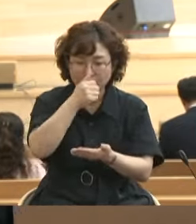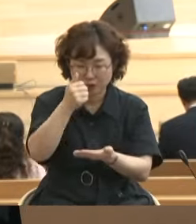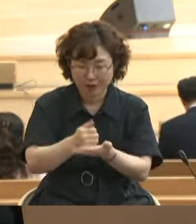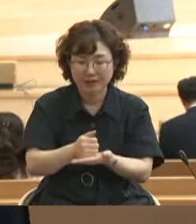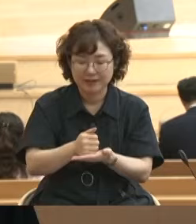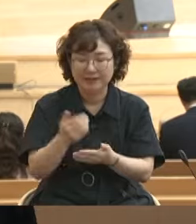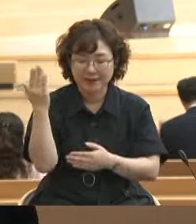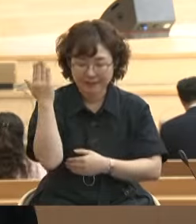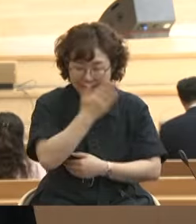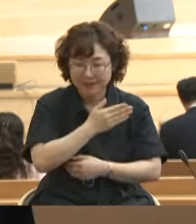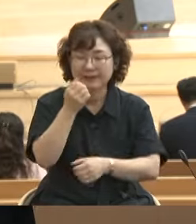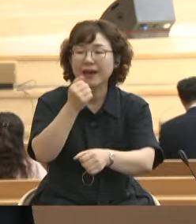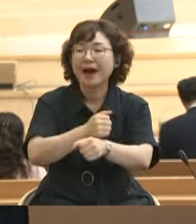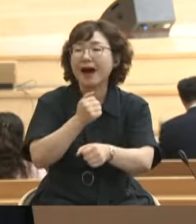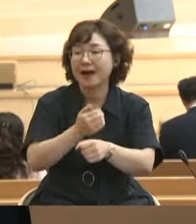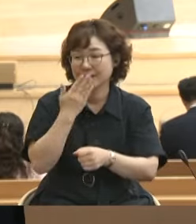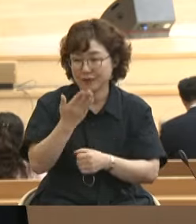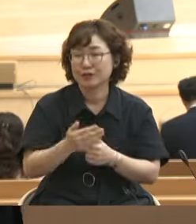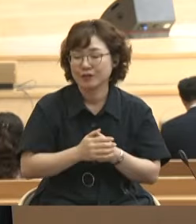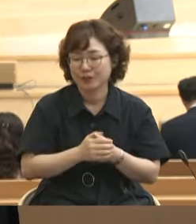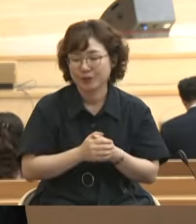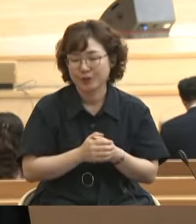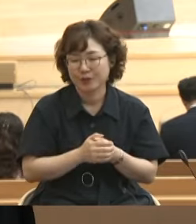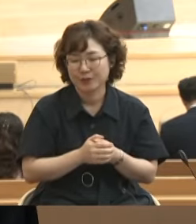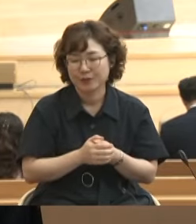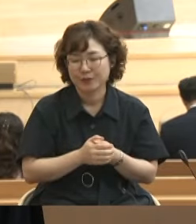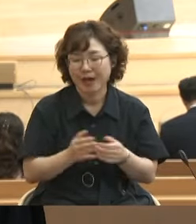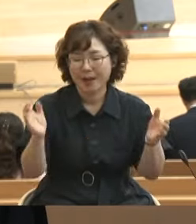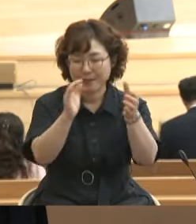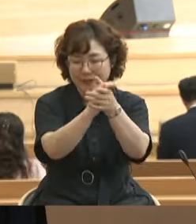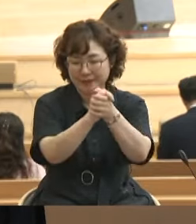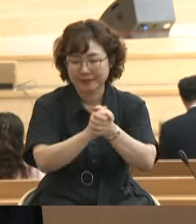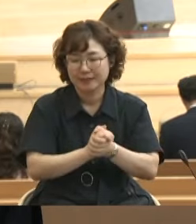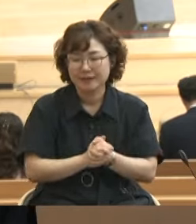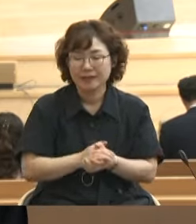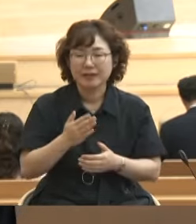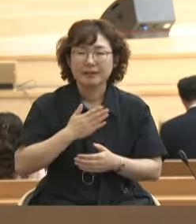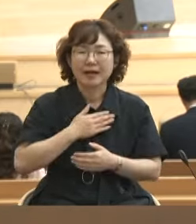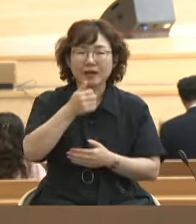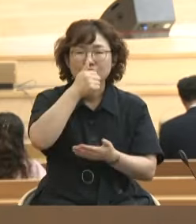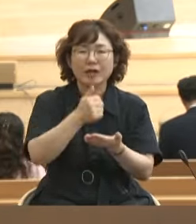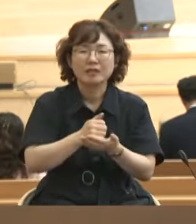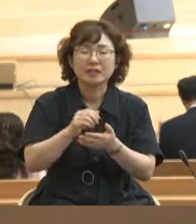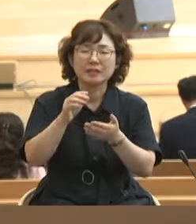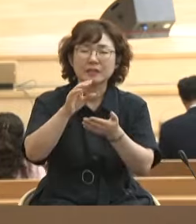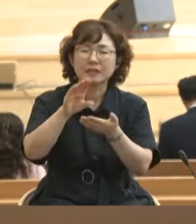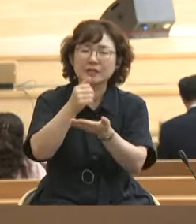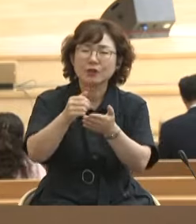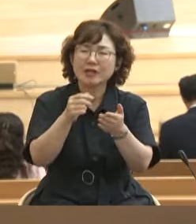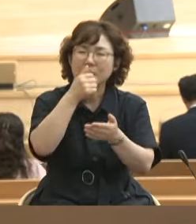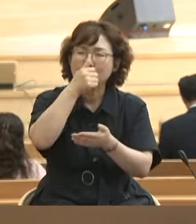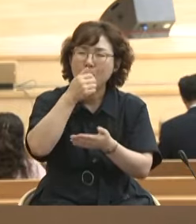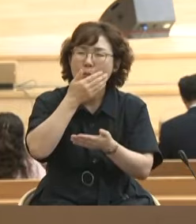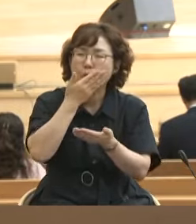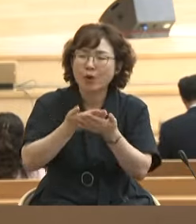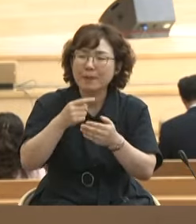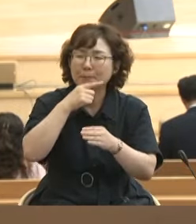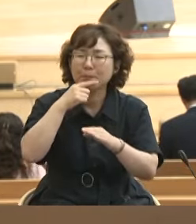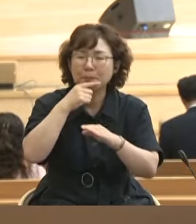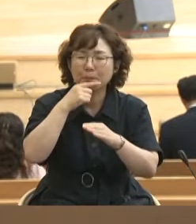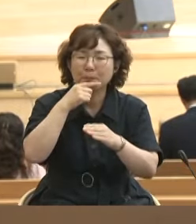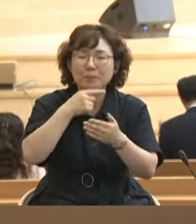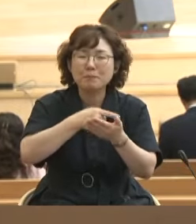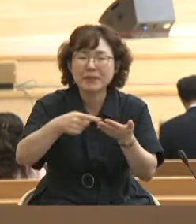죄에서 깨끗게 하실 것이요. 우리의 죄는 그리스도의 보혈로 말미암아 씻어낼 수 있는